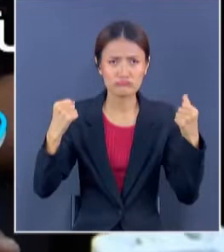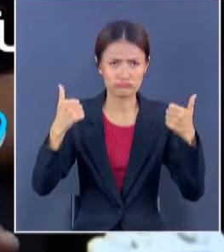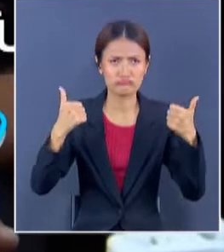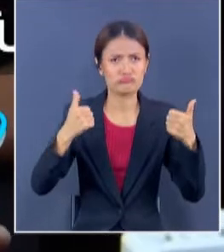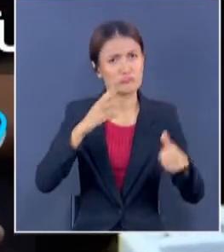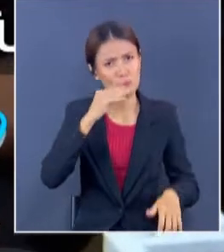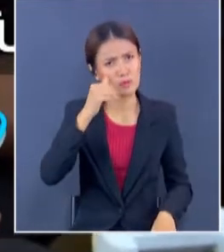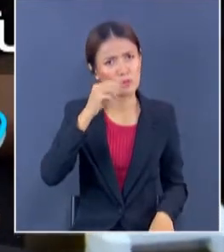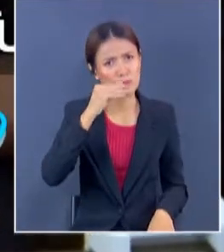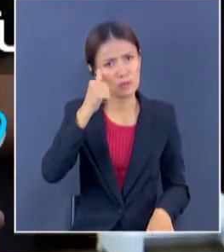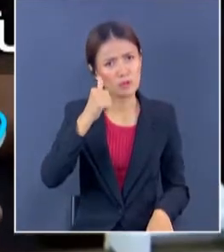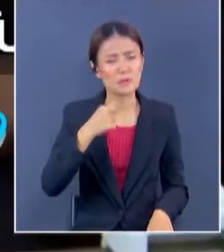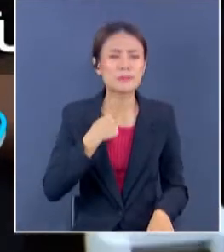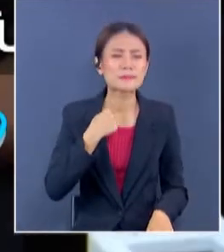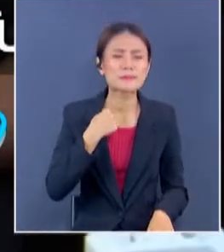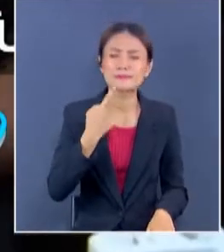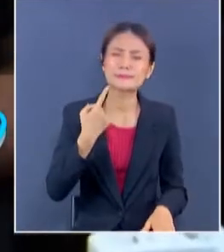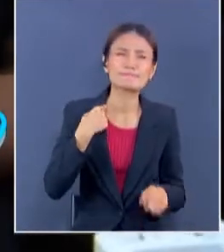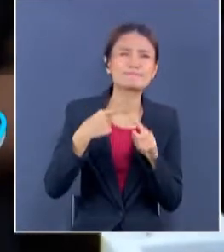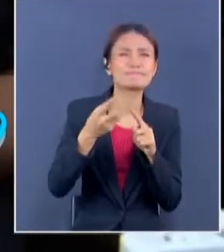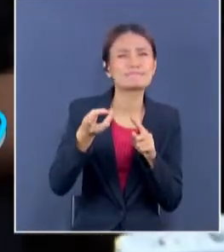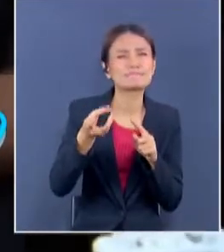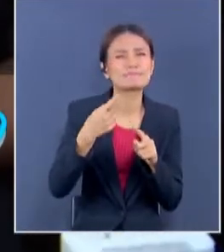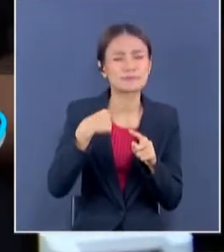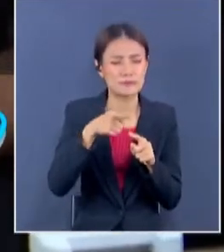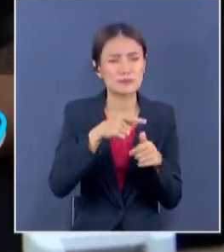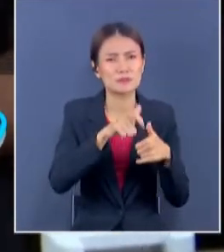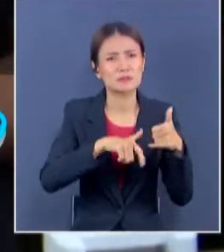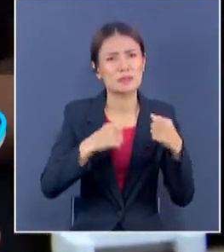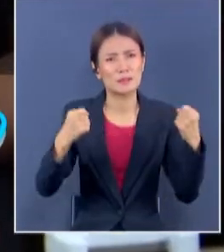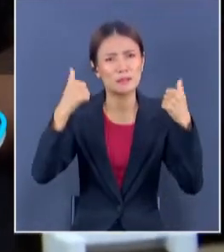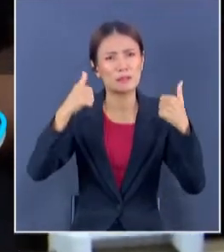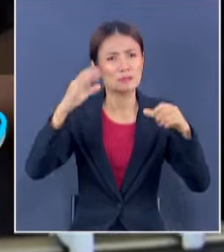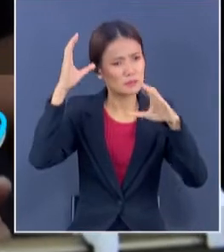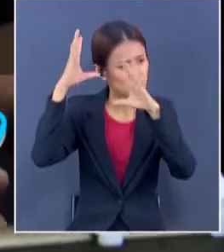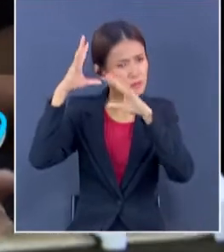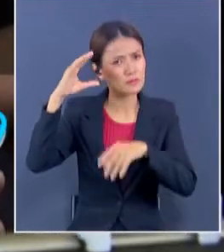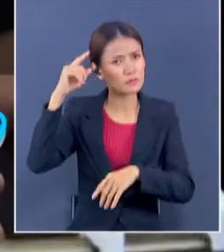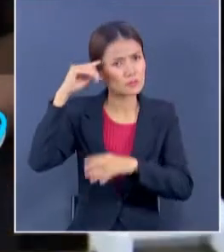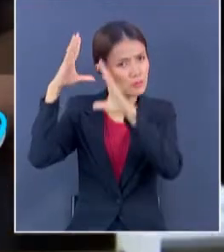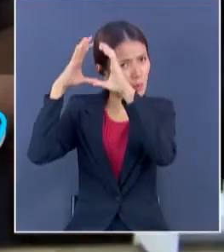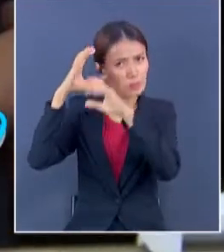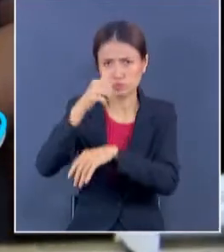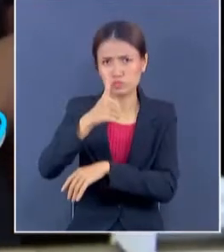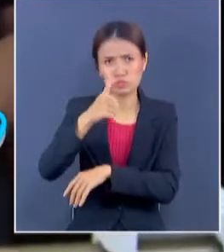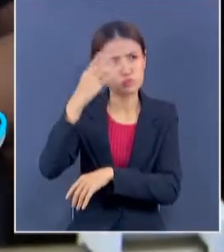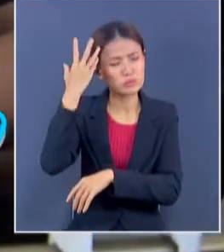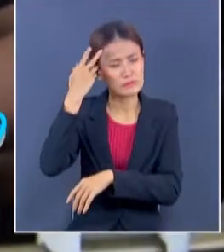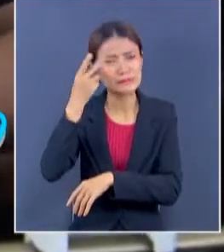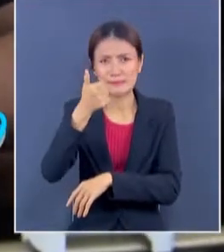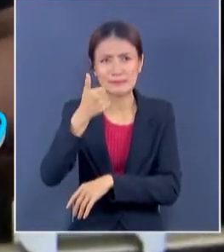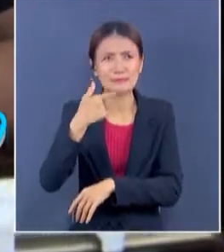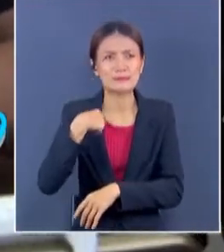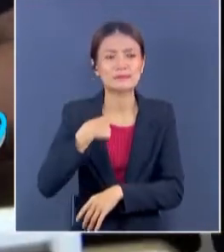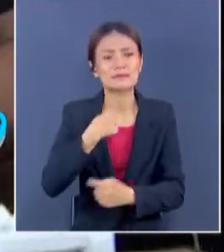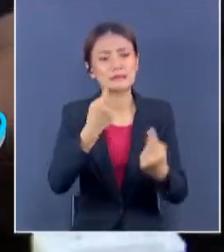านก็มีเสียงอุ้ยนิดหน่อยนะแต่ยังอื่นแข็งแรงดีครับสมองยังดีมากครับทำงานสั่งการทางราชการอยู่ครับ ท่านรักษาตัวที่บ้าน